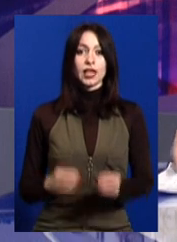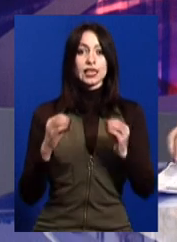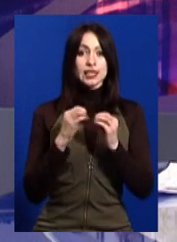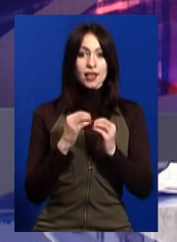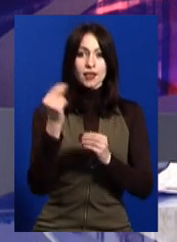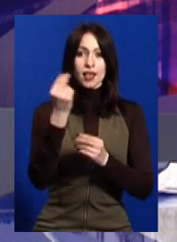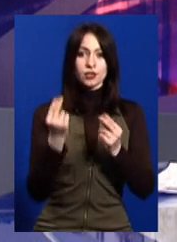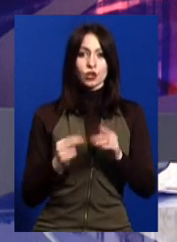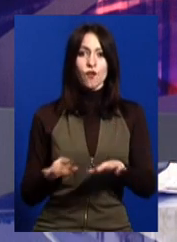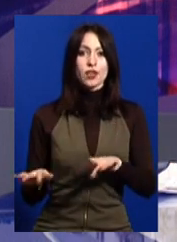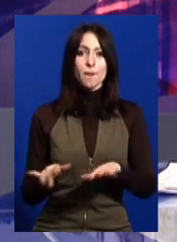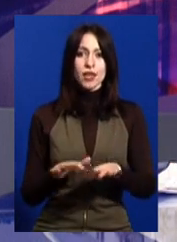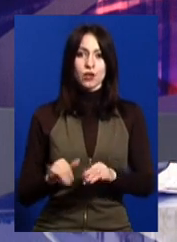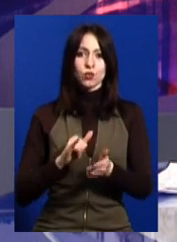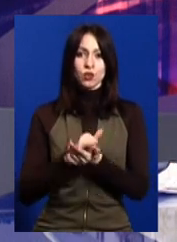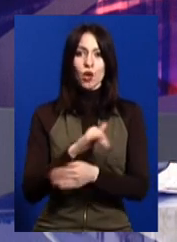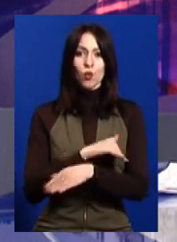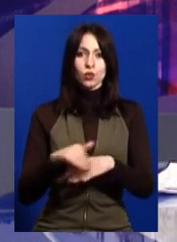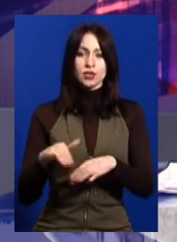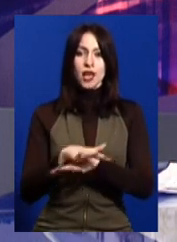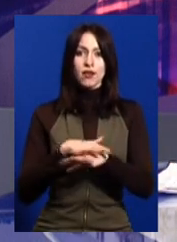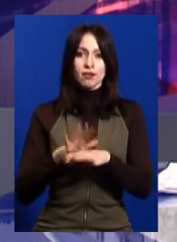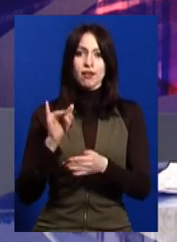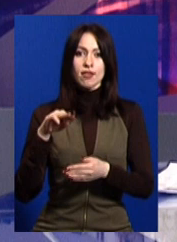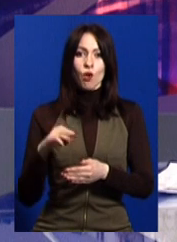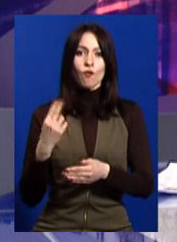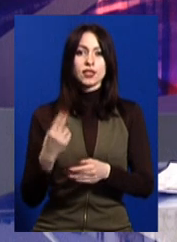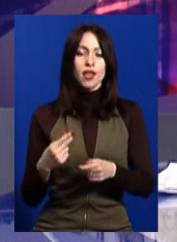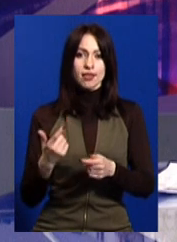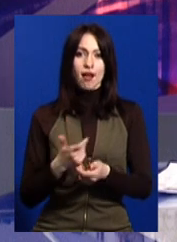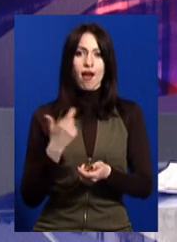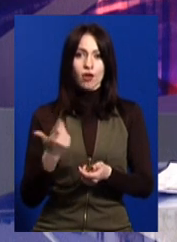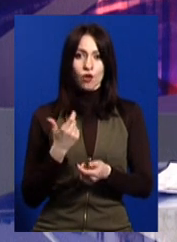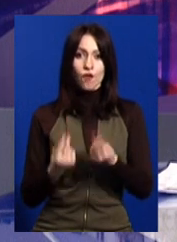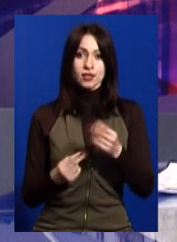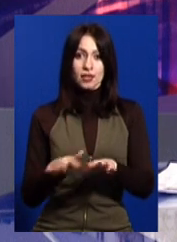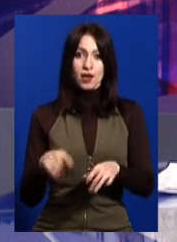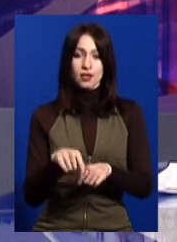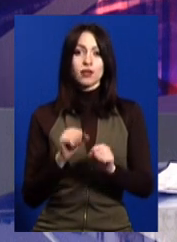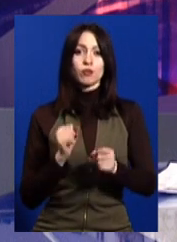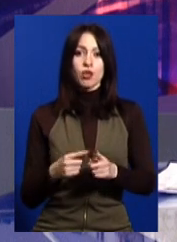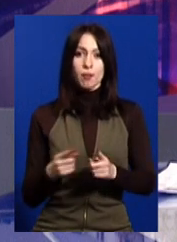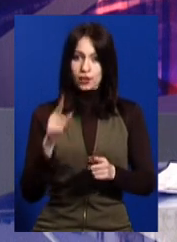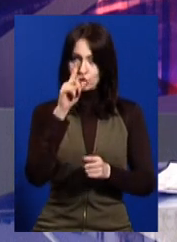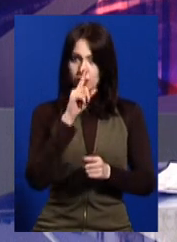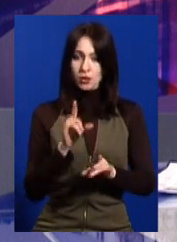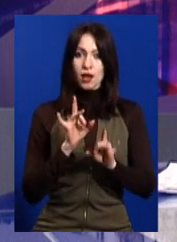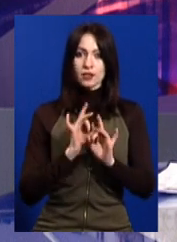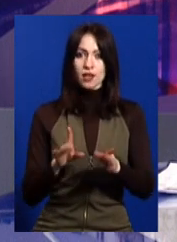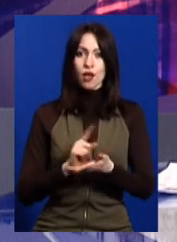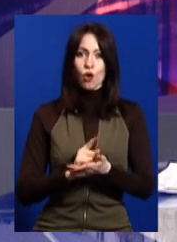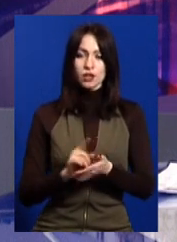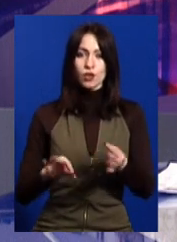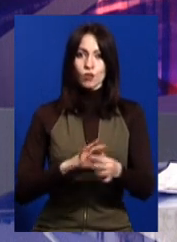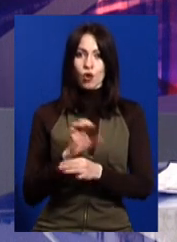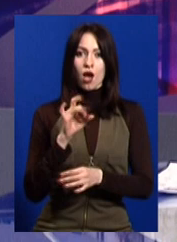10 розмальованих піаніно встановили на вулицях, ринках та торгових центрах Харкова. Зіграти на них можна буде протягом місяця, розповіла